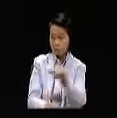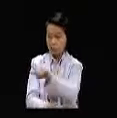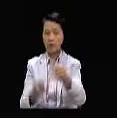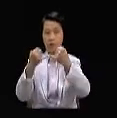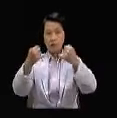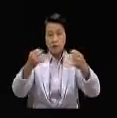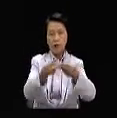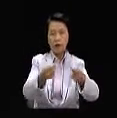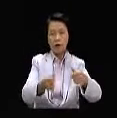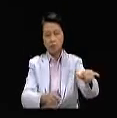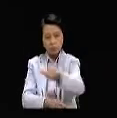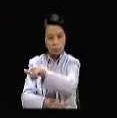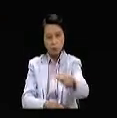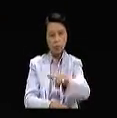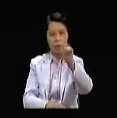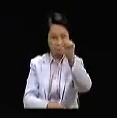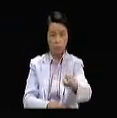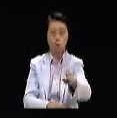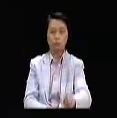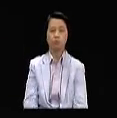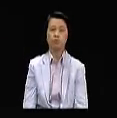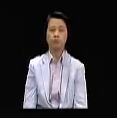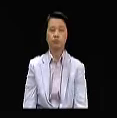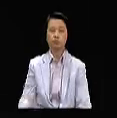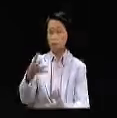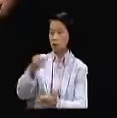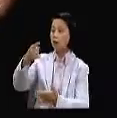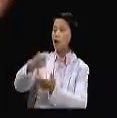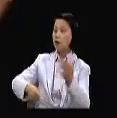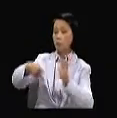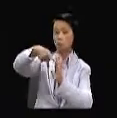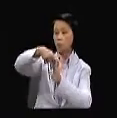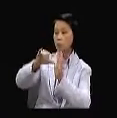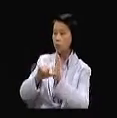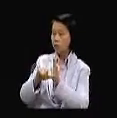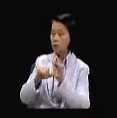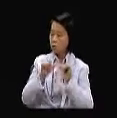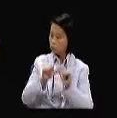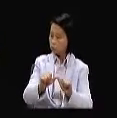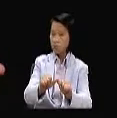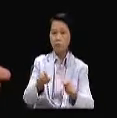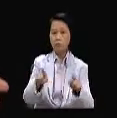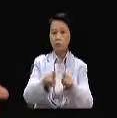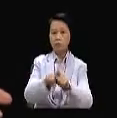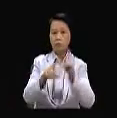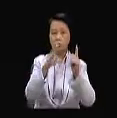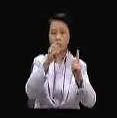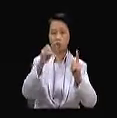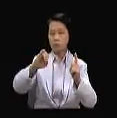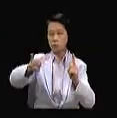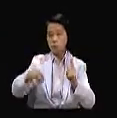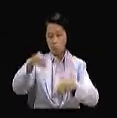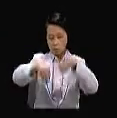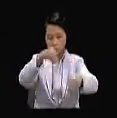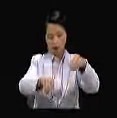ada masalah dan apakah antara polisi-polisi atau inisiatif yaitu semacam 100000000 tanaman pokok soalnya